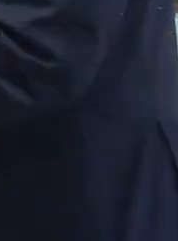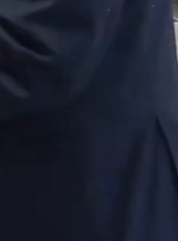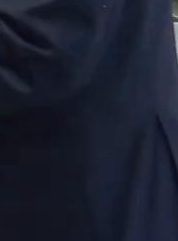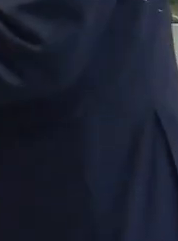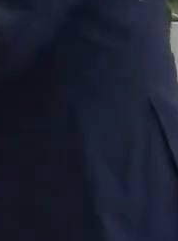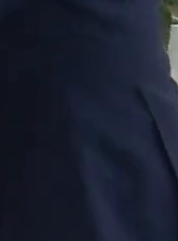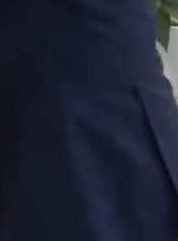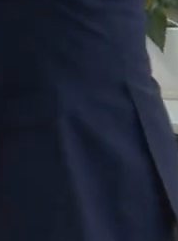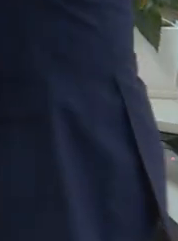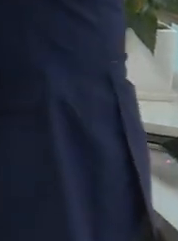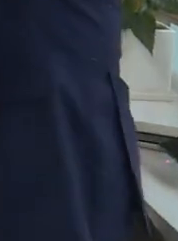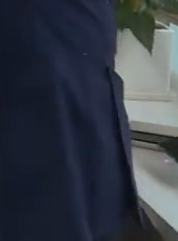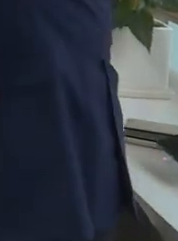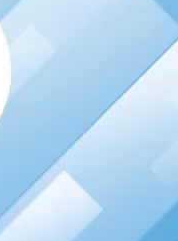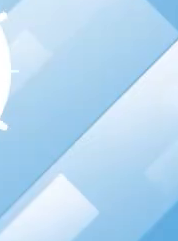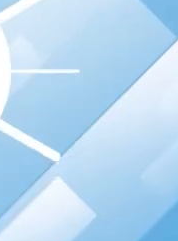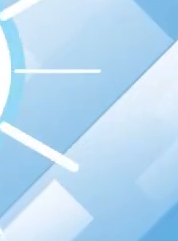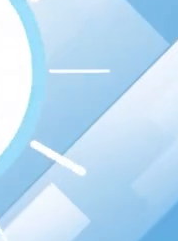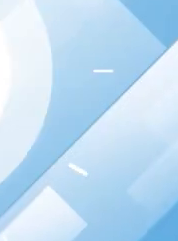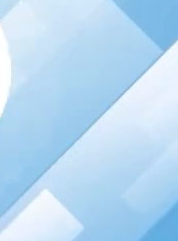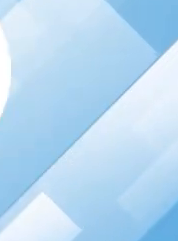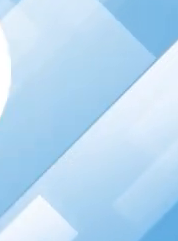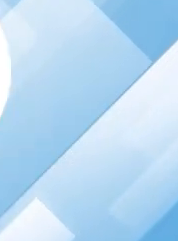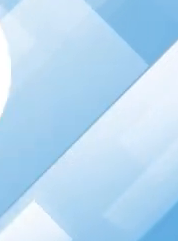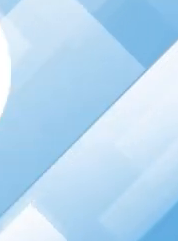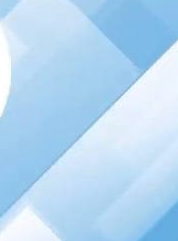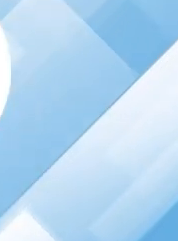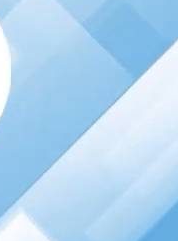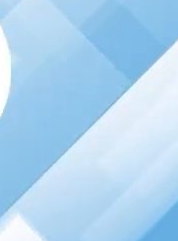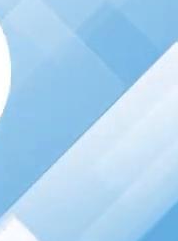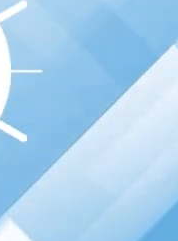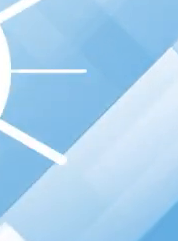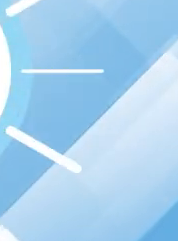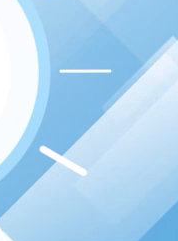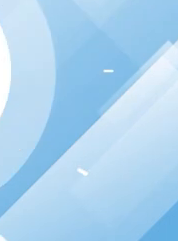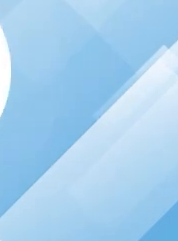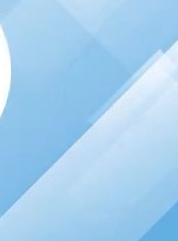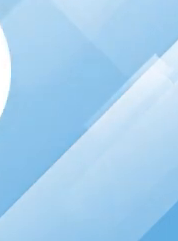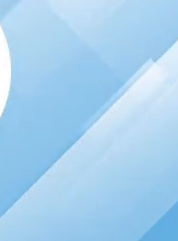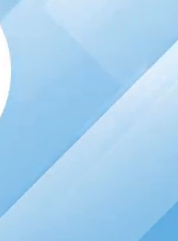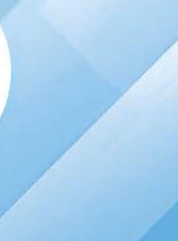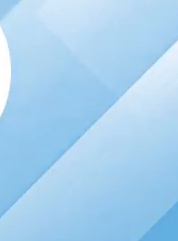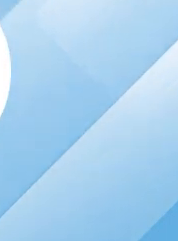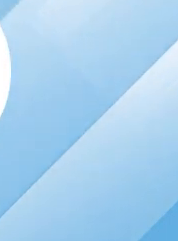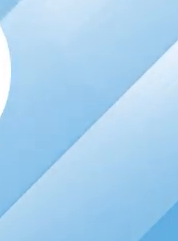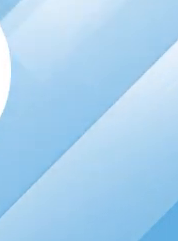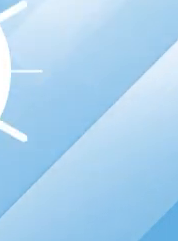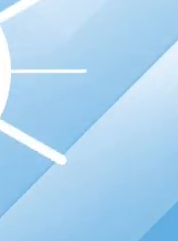정유정입니다.